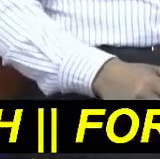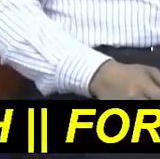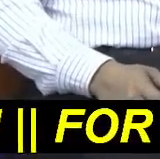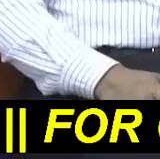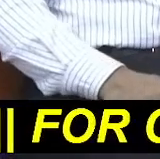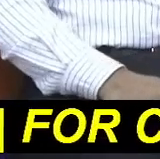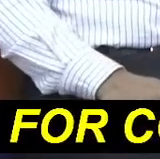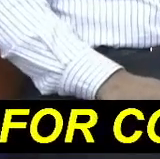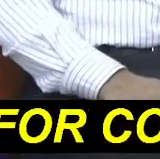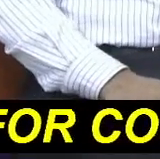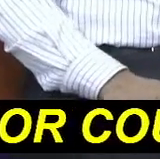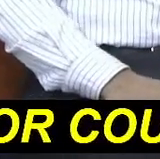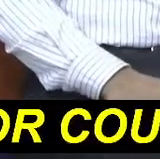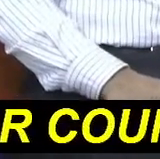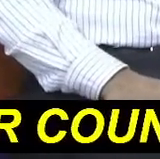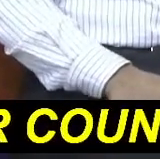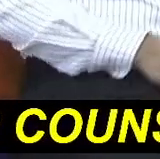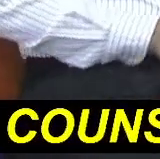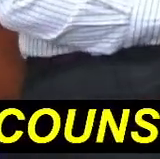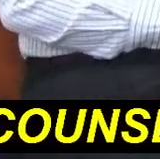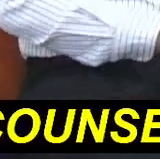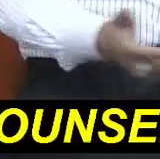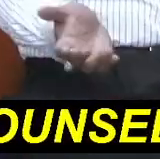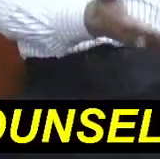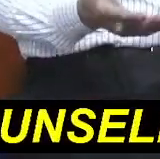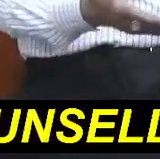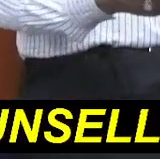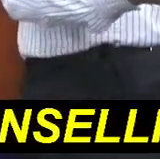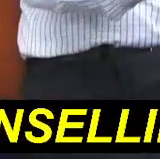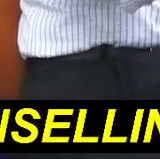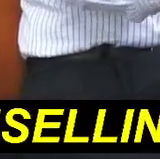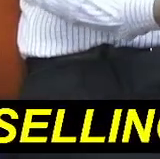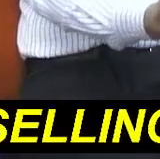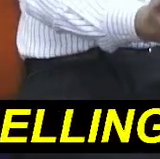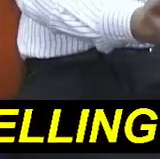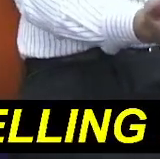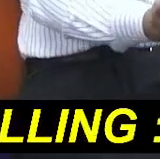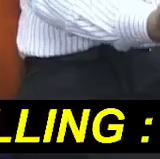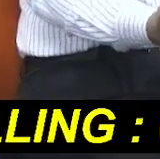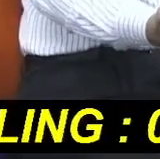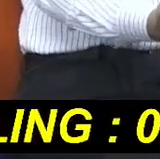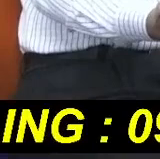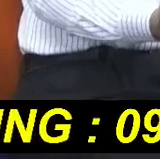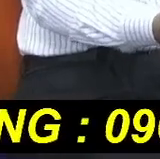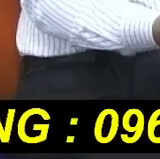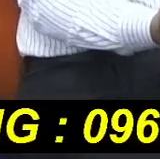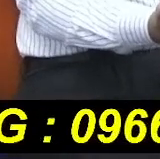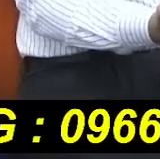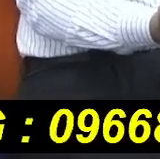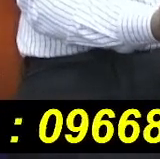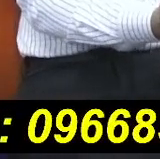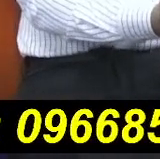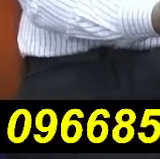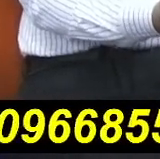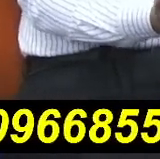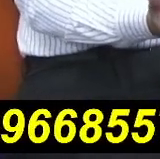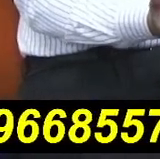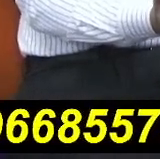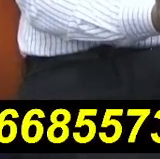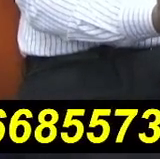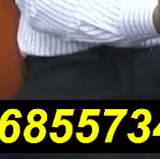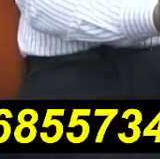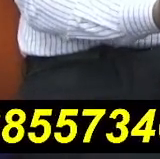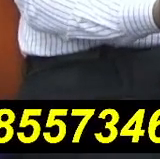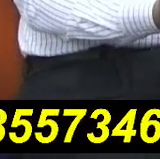Parable dito sa good seed na siya sa good ground na siya nagtanim Eh ano pang lusot ng diyablo doon that's right wala ng